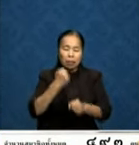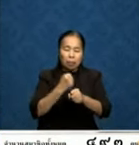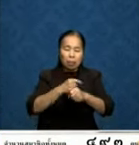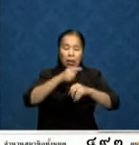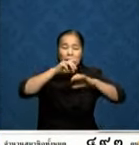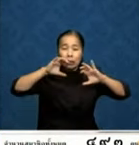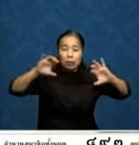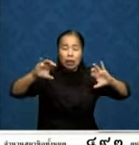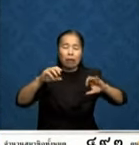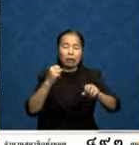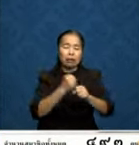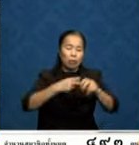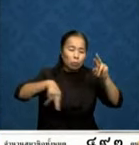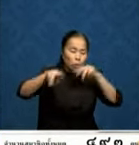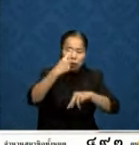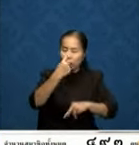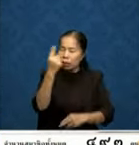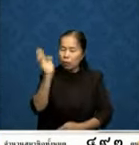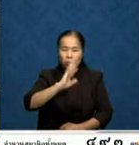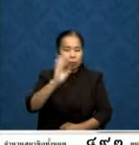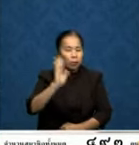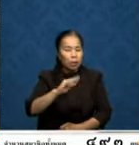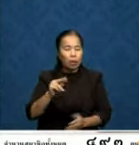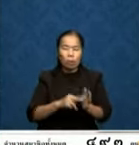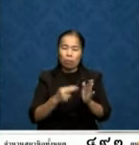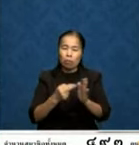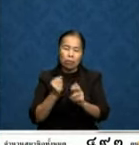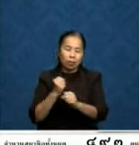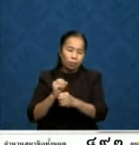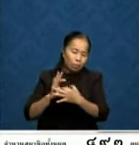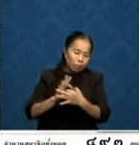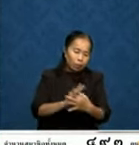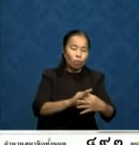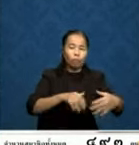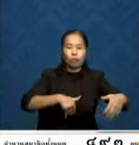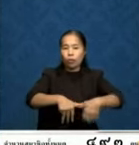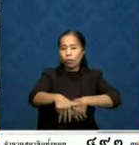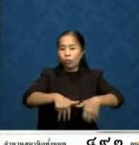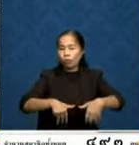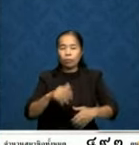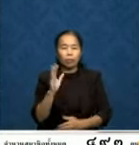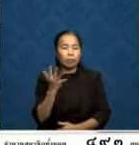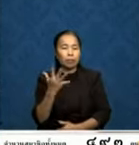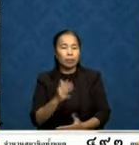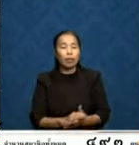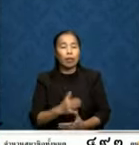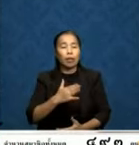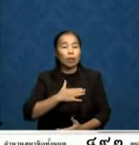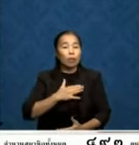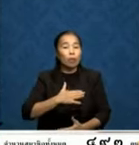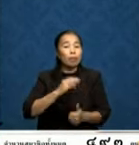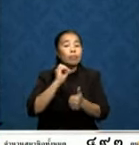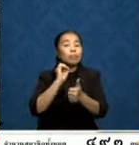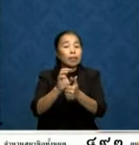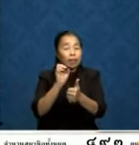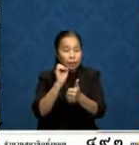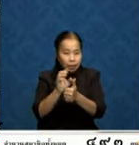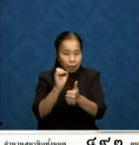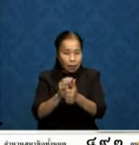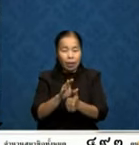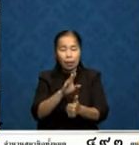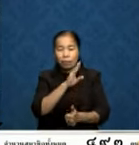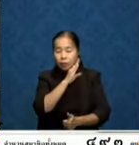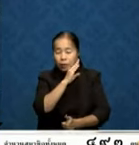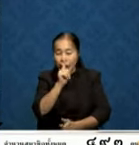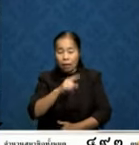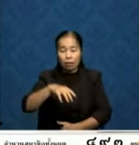ำกับอย่างเดียวไม่ได้ครับมันไม่มีความยึดโยงกับประชาชนเลยนะครับผมเสนอนะครับถ้าเอาให้สำนักง